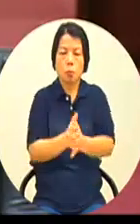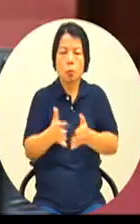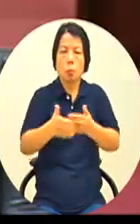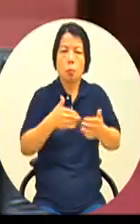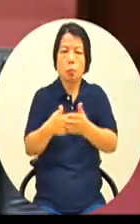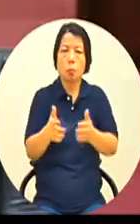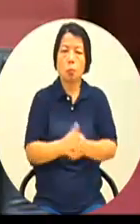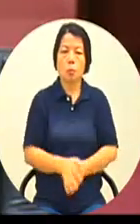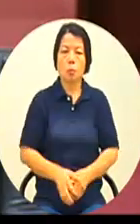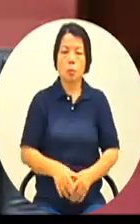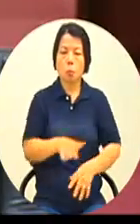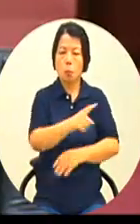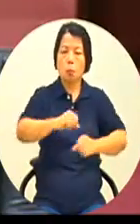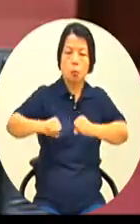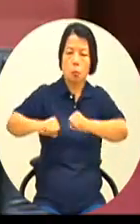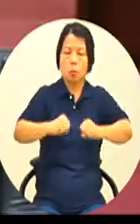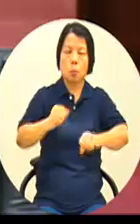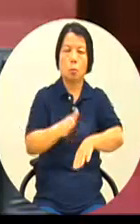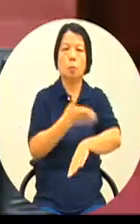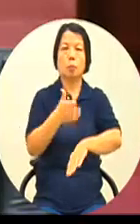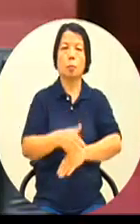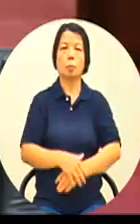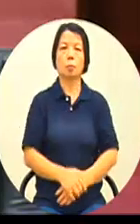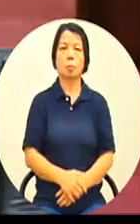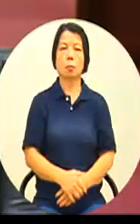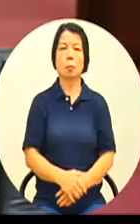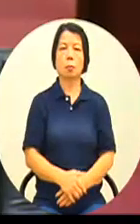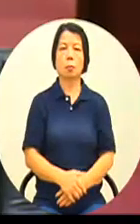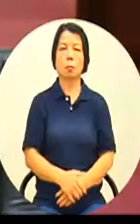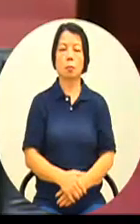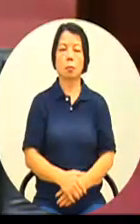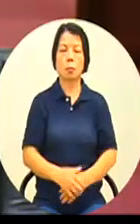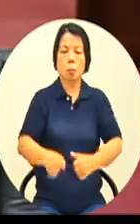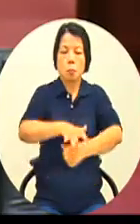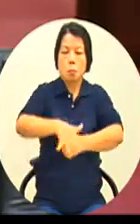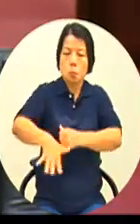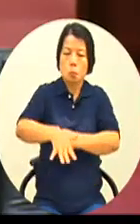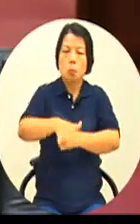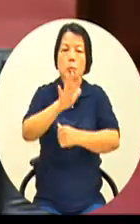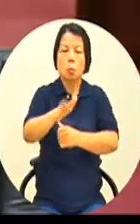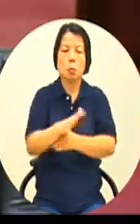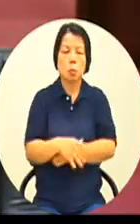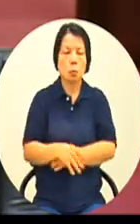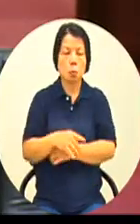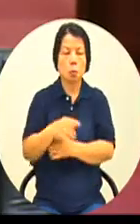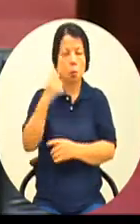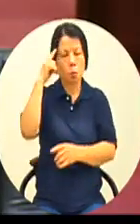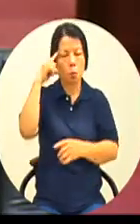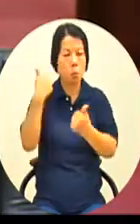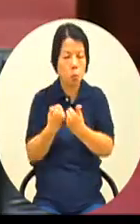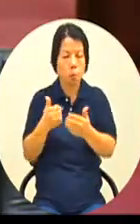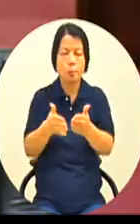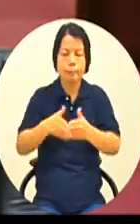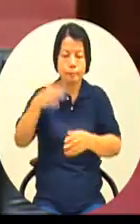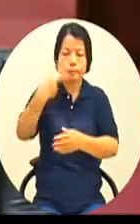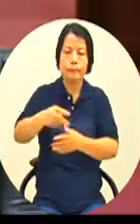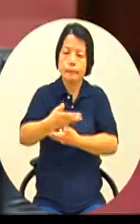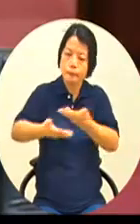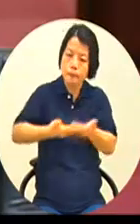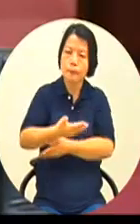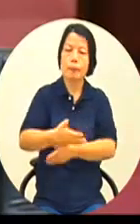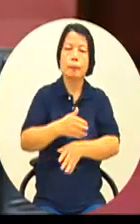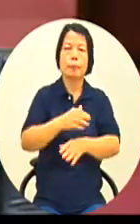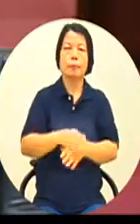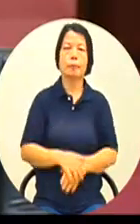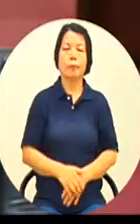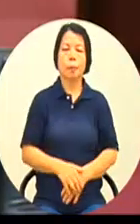都极不空间嘛。对不对？啊，当然，把这局势有意见，我们再协调嘛。哦、我嘛说感谢讲，咱的秘书处对不对？